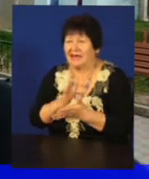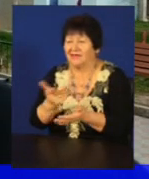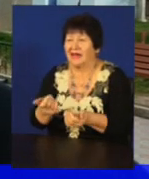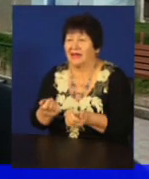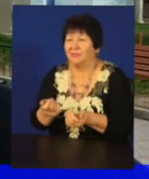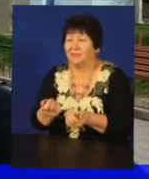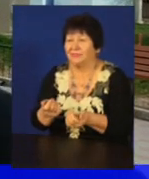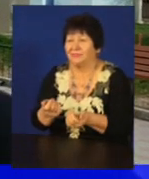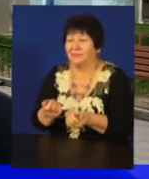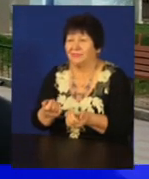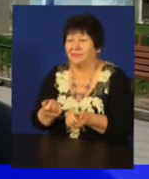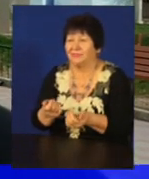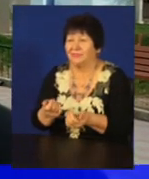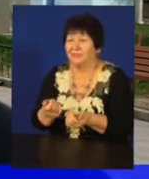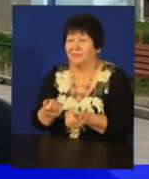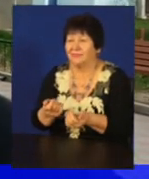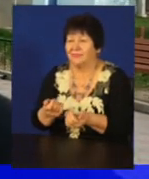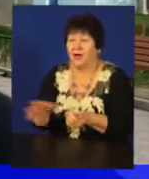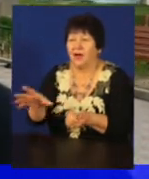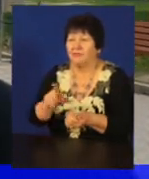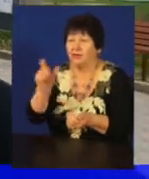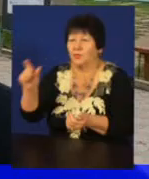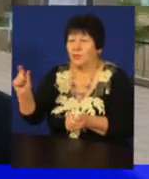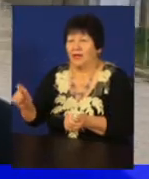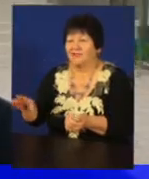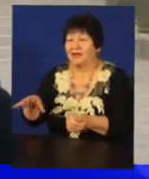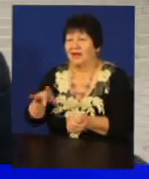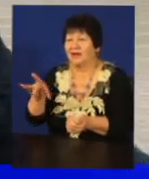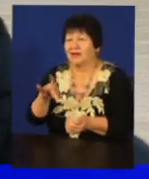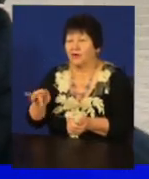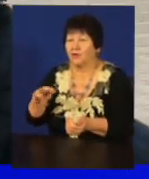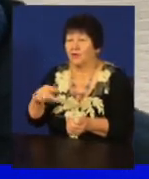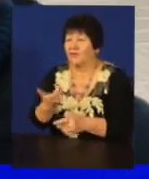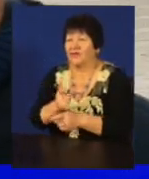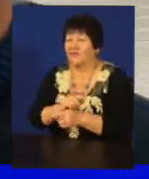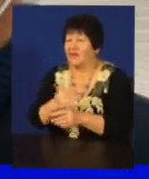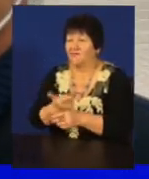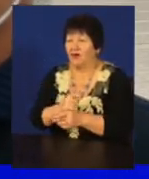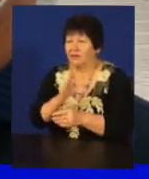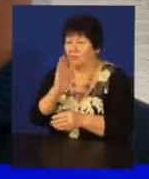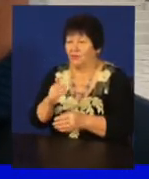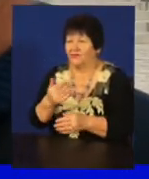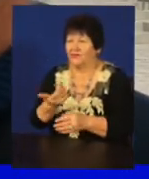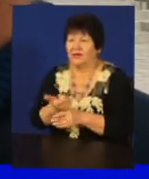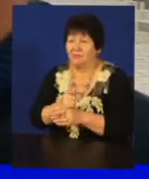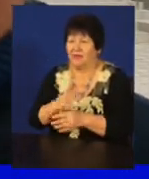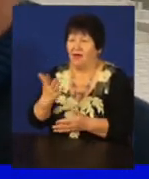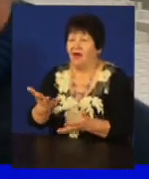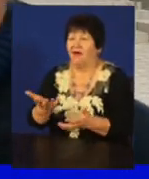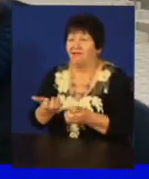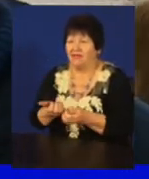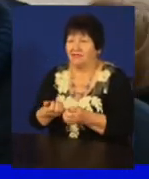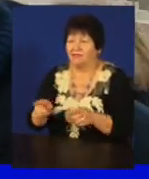un... Pentru populația orașului Leova este un lucru foarte bun și foarte binevenit,